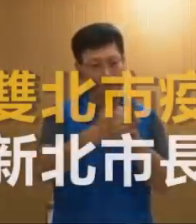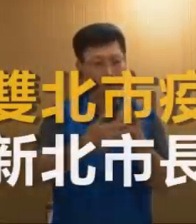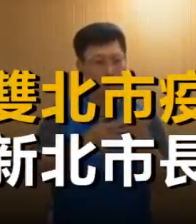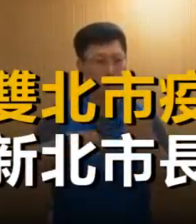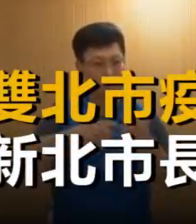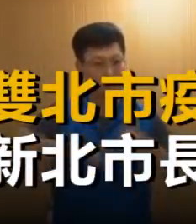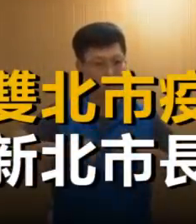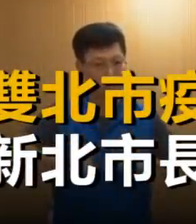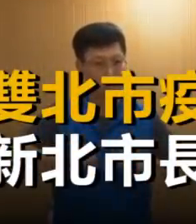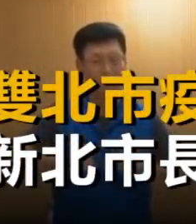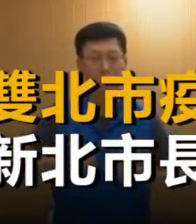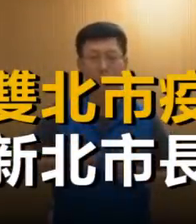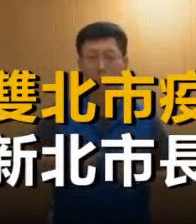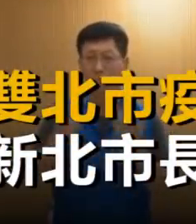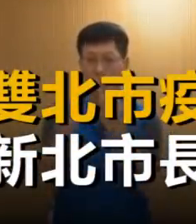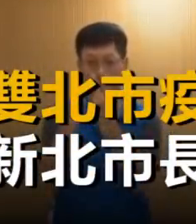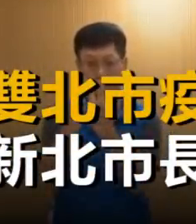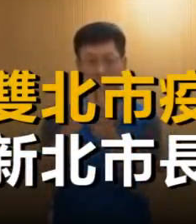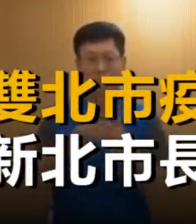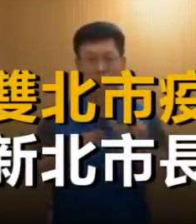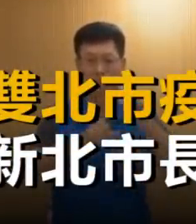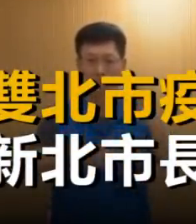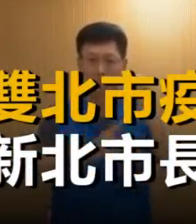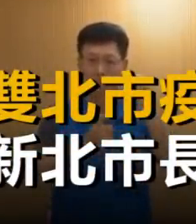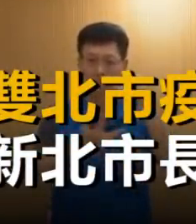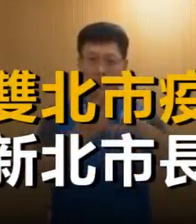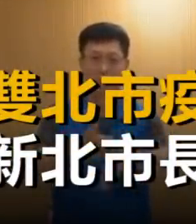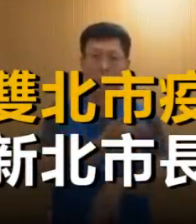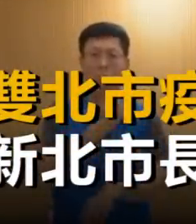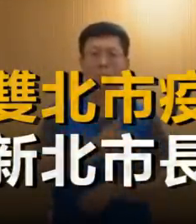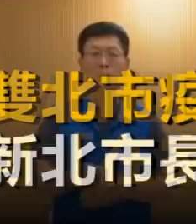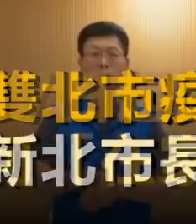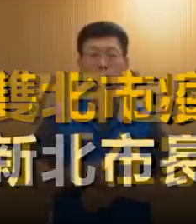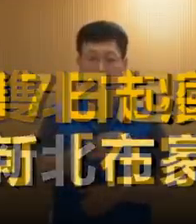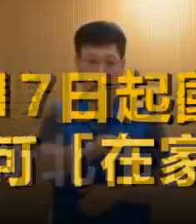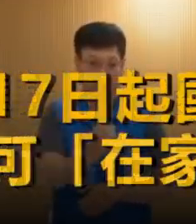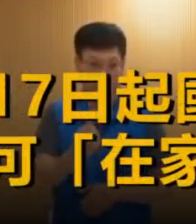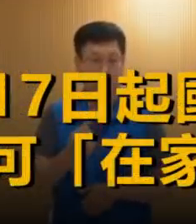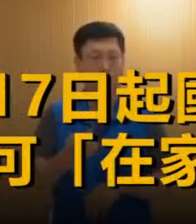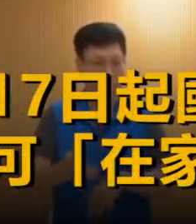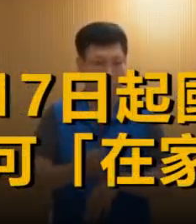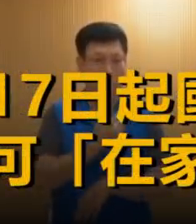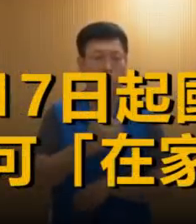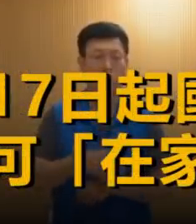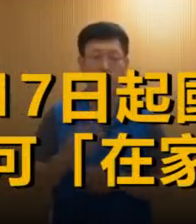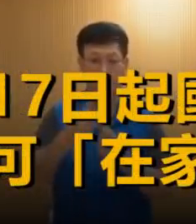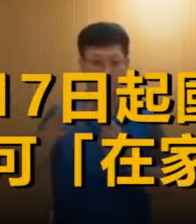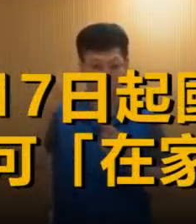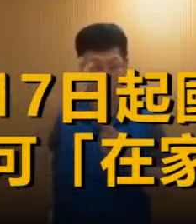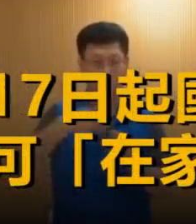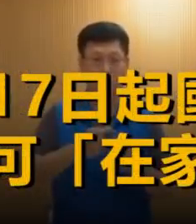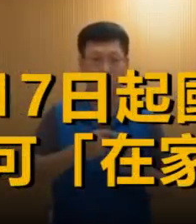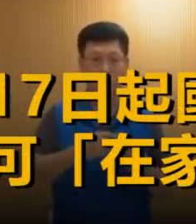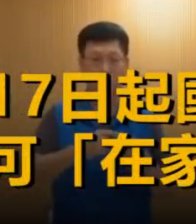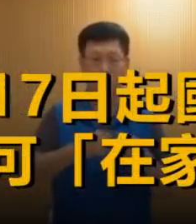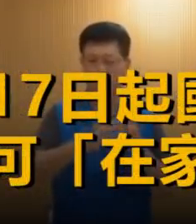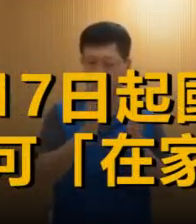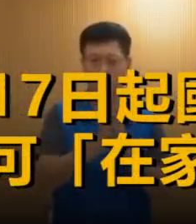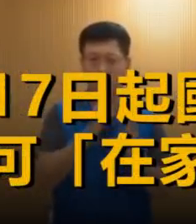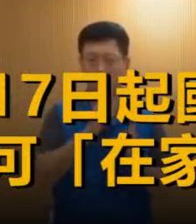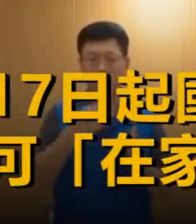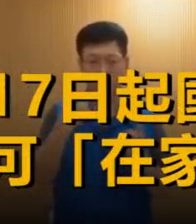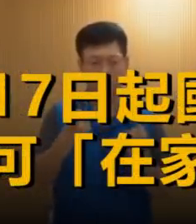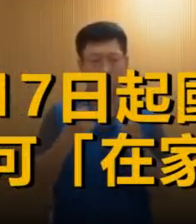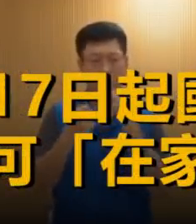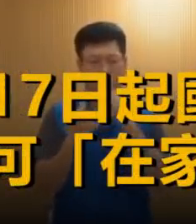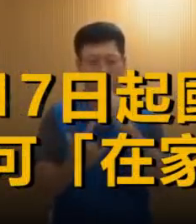康，新北市自5月17日星期1开始，高三跟国九的学生在